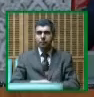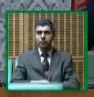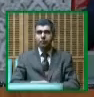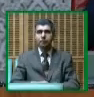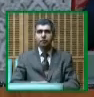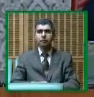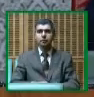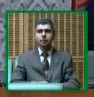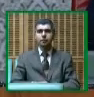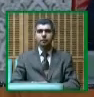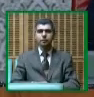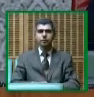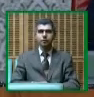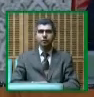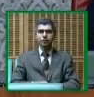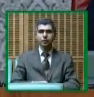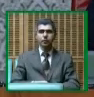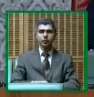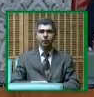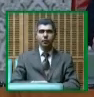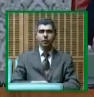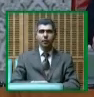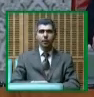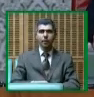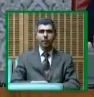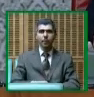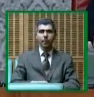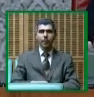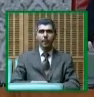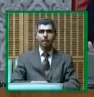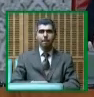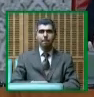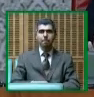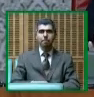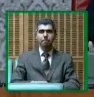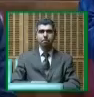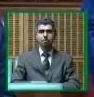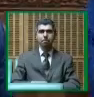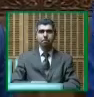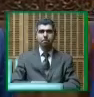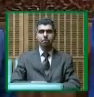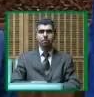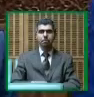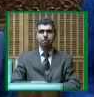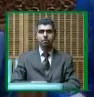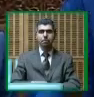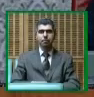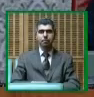قلتي المنتخبين ربما كينتميوا. شكرا سي المستشار. الاغلبيه ديالكم شوفوا الناس كاين. المستشار شكرا.